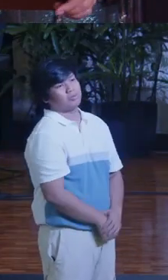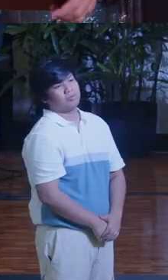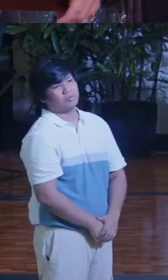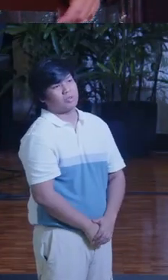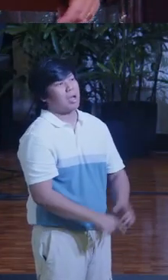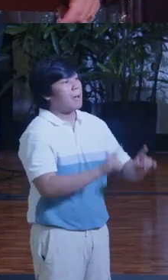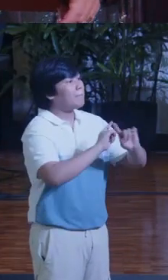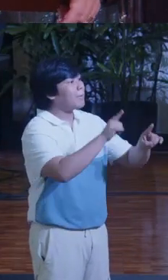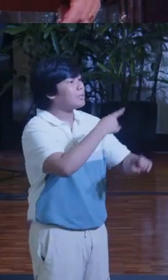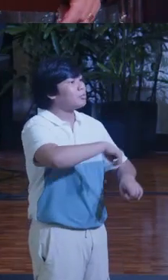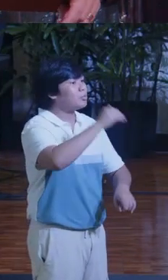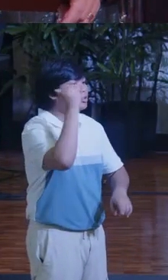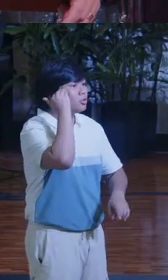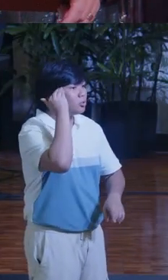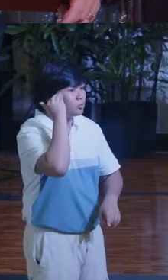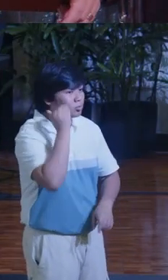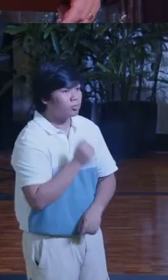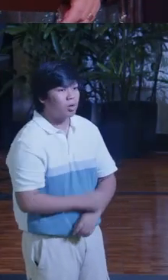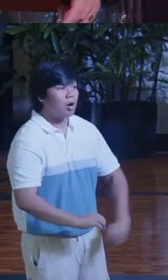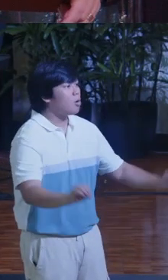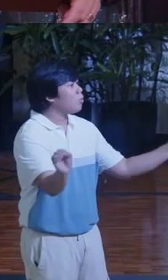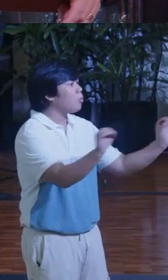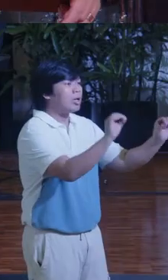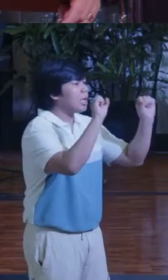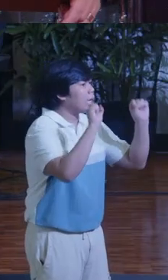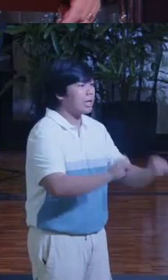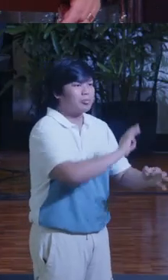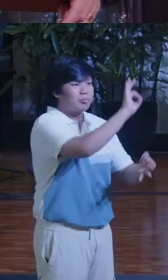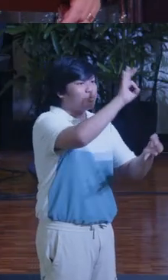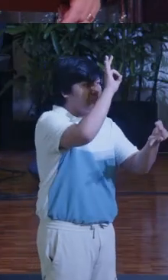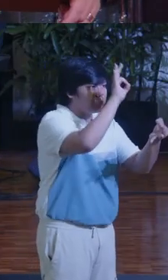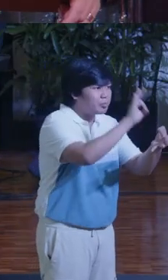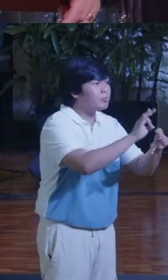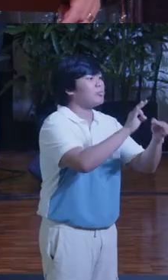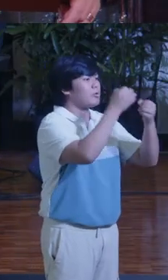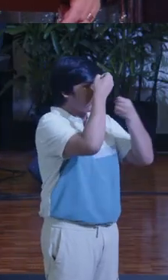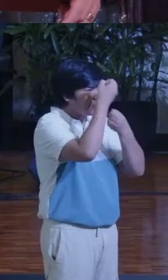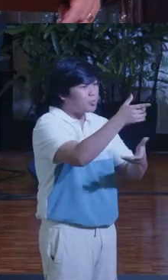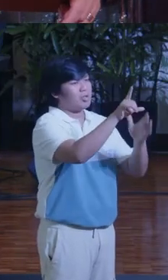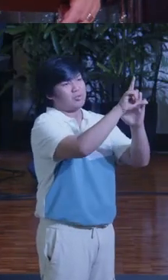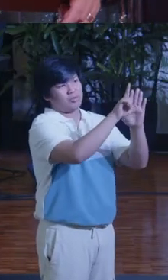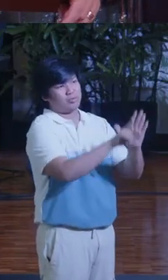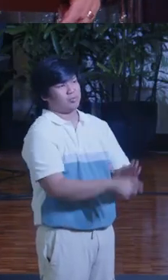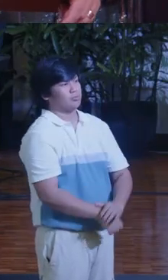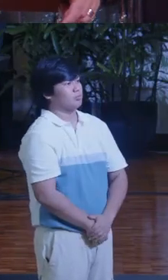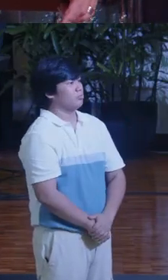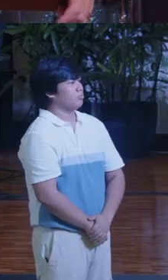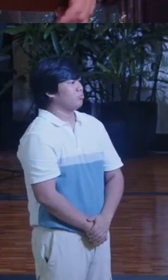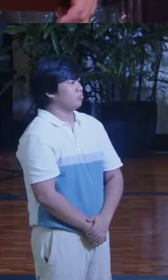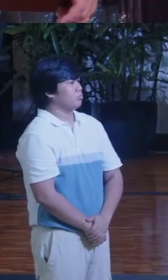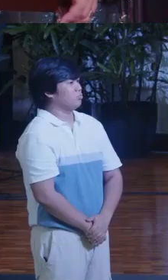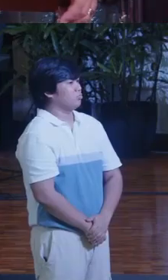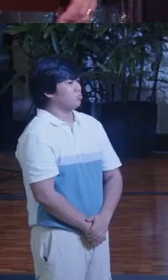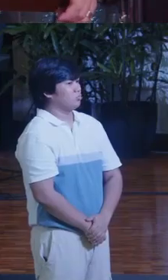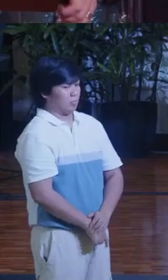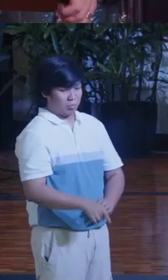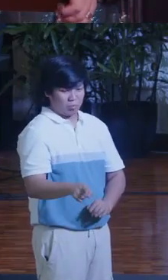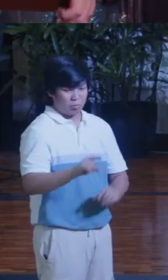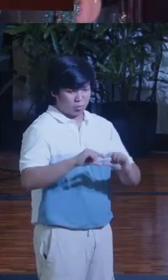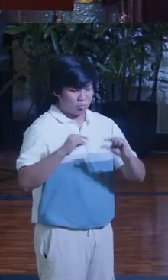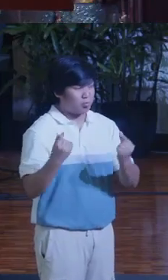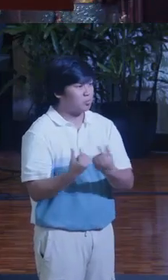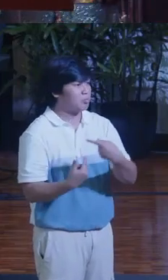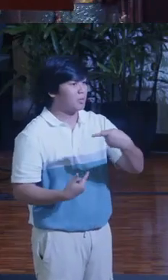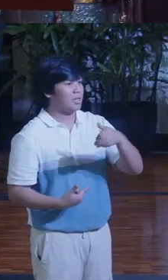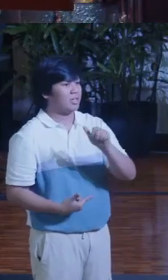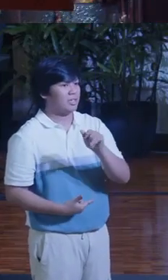Pero alam natin na hindi natin kaya sundin lahat. Alam ng mga Galatians yan.